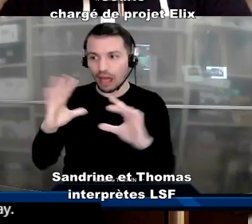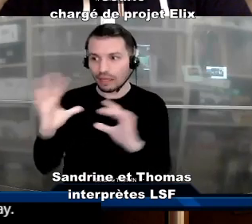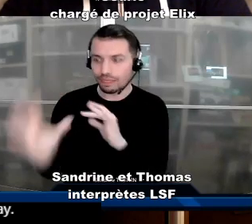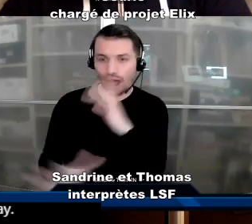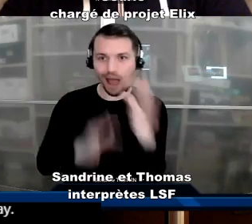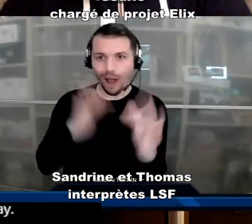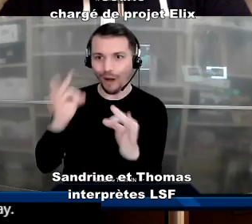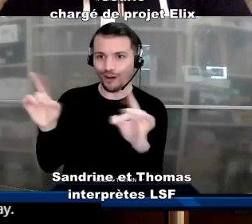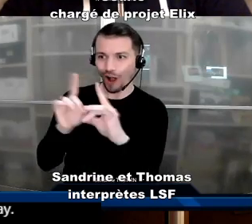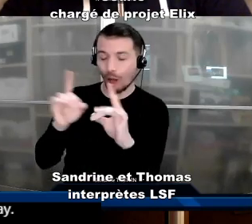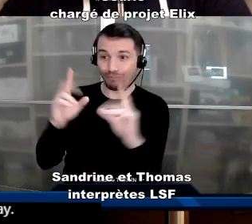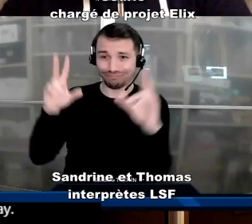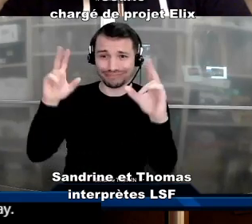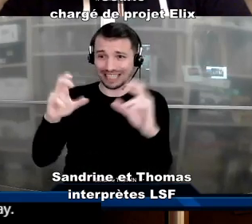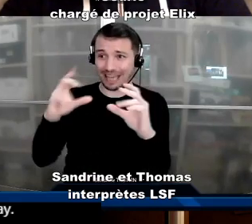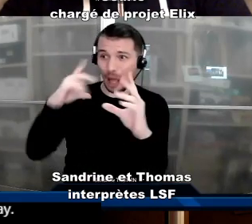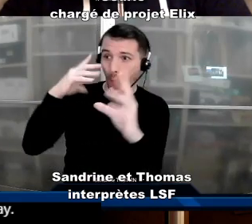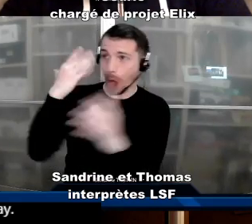presque une dimension parallèle.